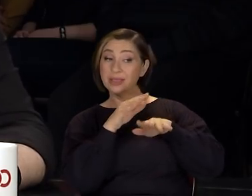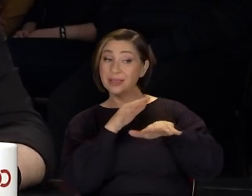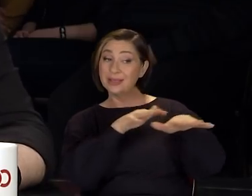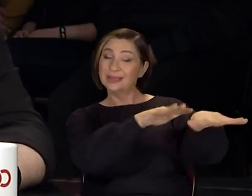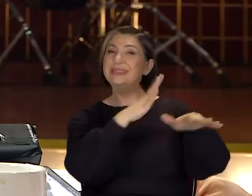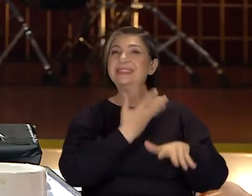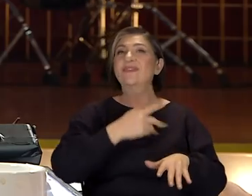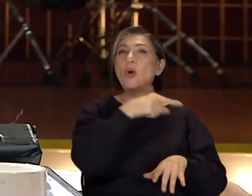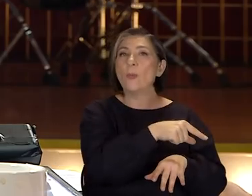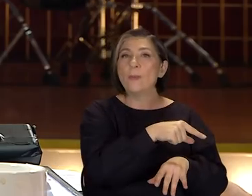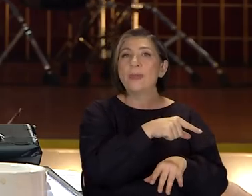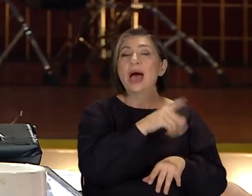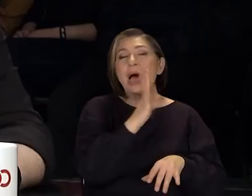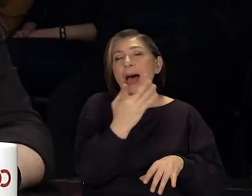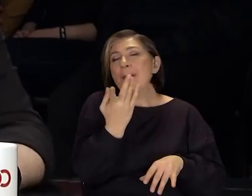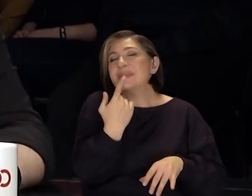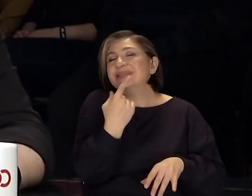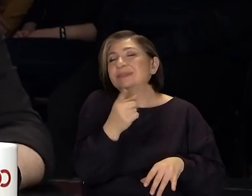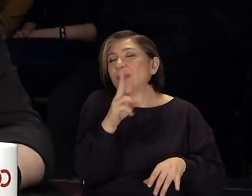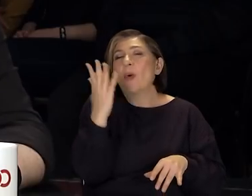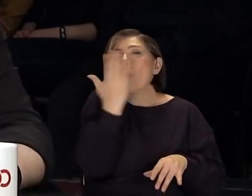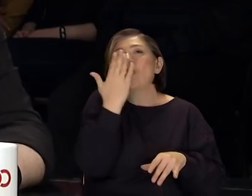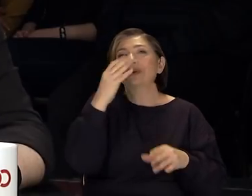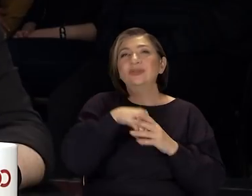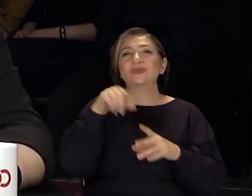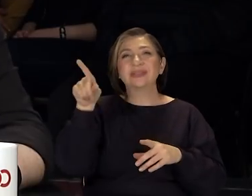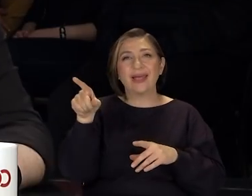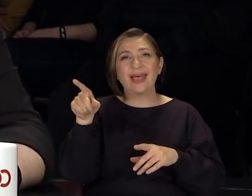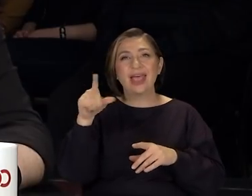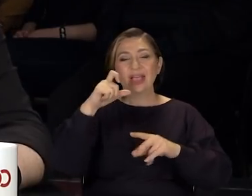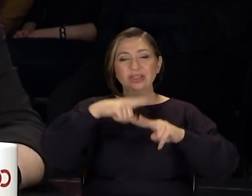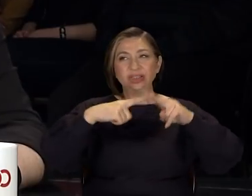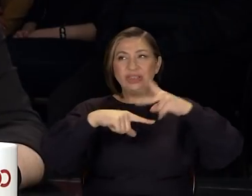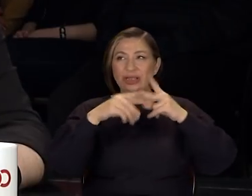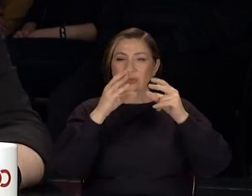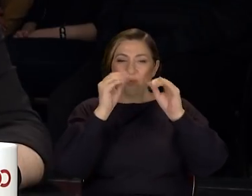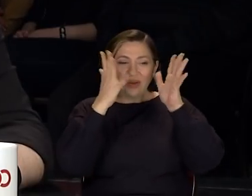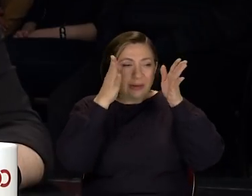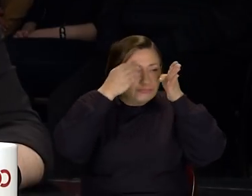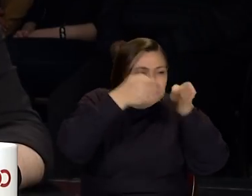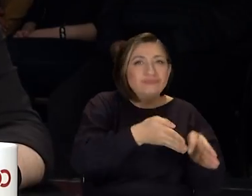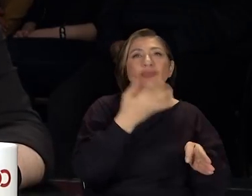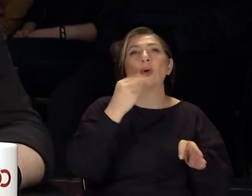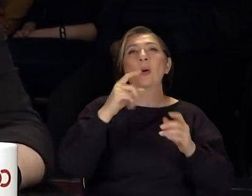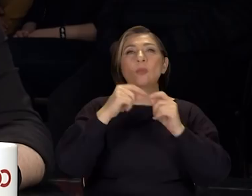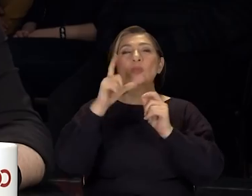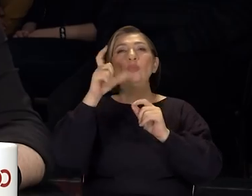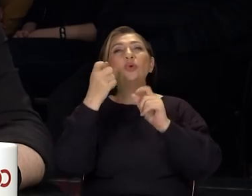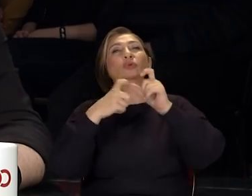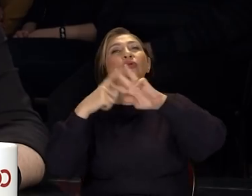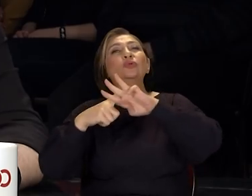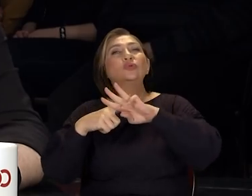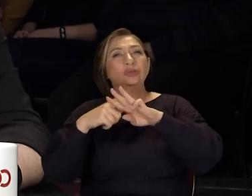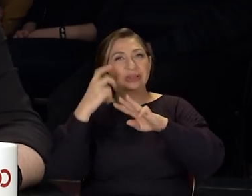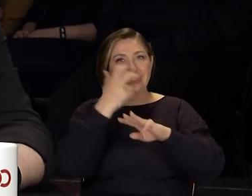seviyorum. Ama dediğim gibi okulda da çok... caz üzerine çok yoğunlaşmadım. Hep bluesy şarkılar